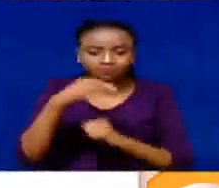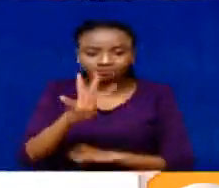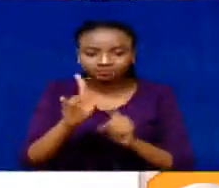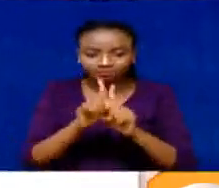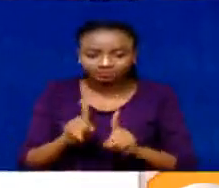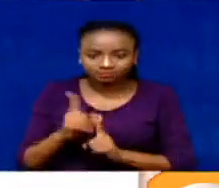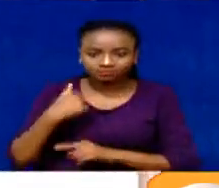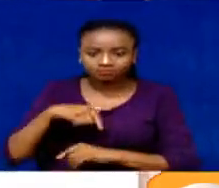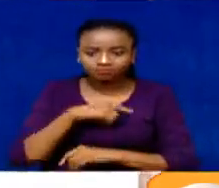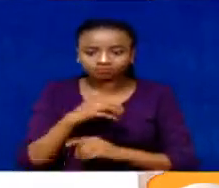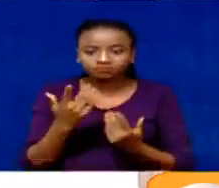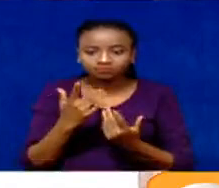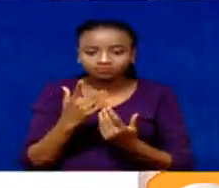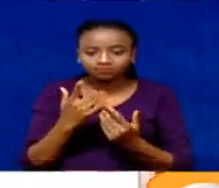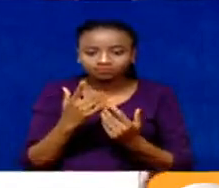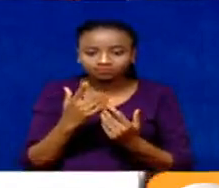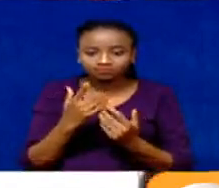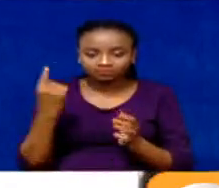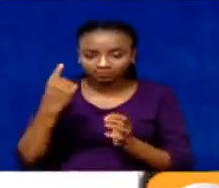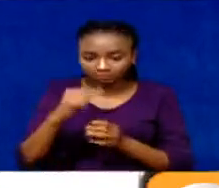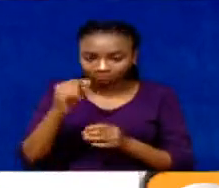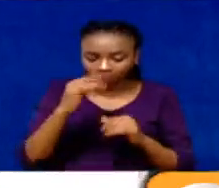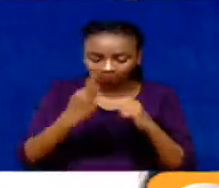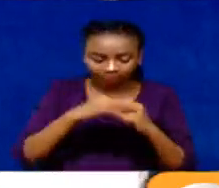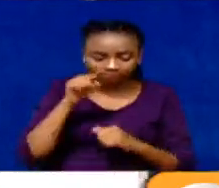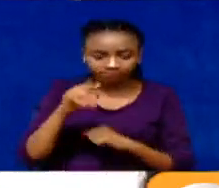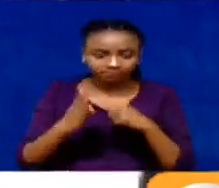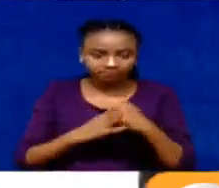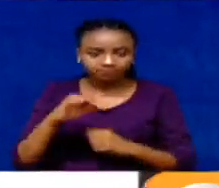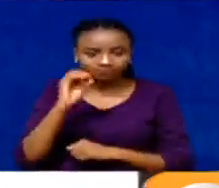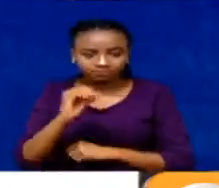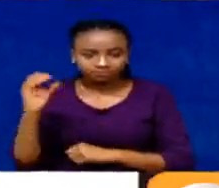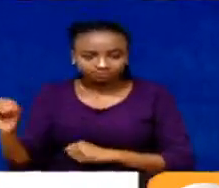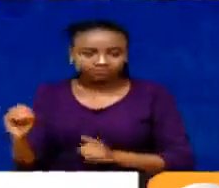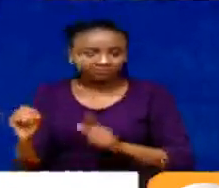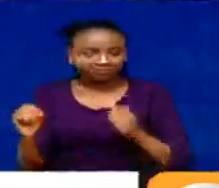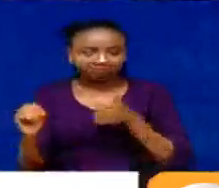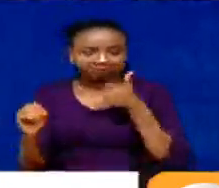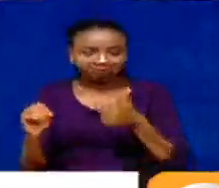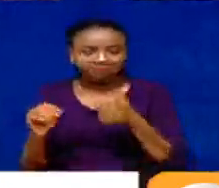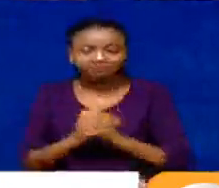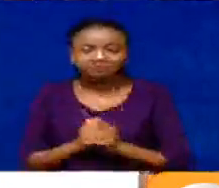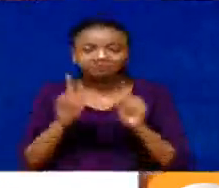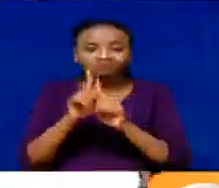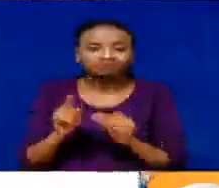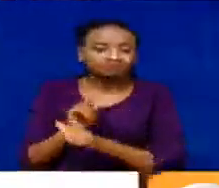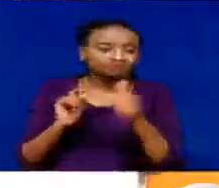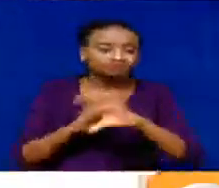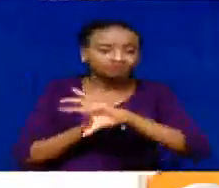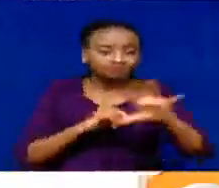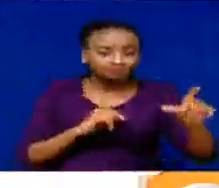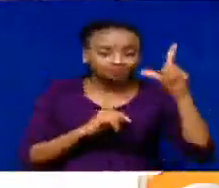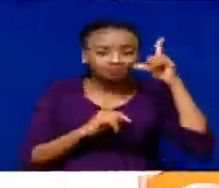is 8.900. And we are happy with this performance. Hali ilikuwa sawia katika kaunti